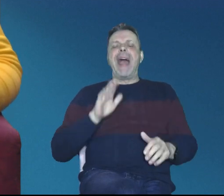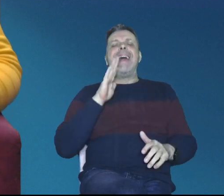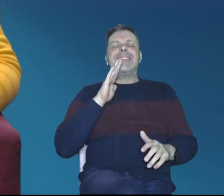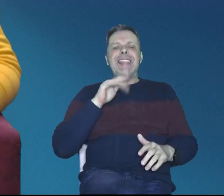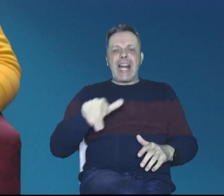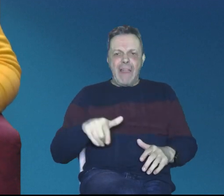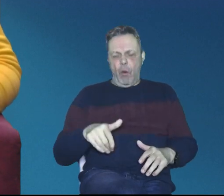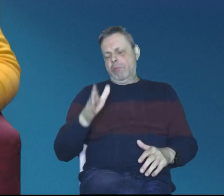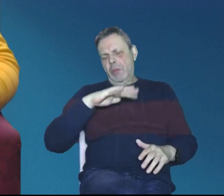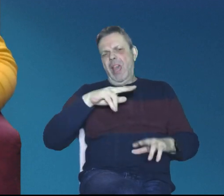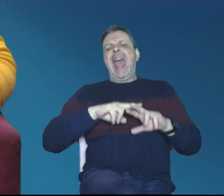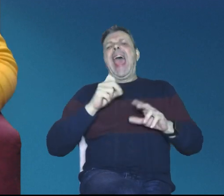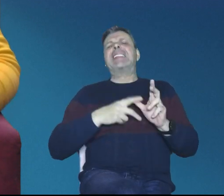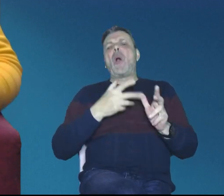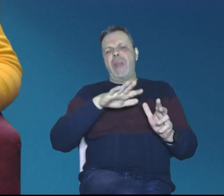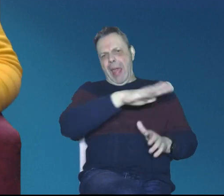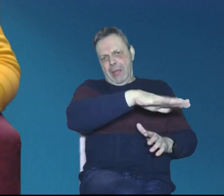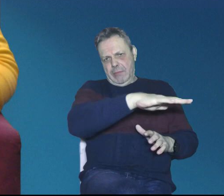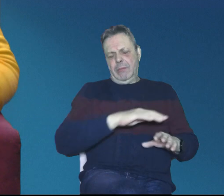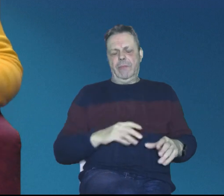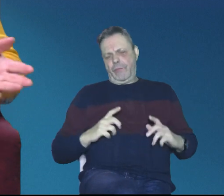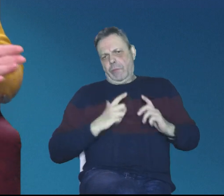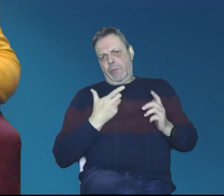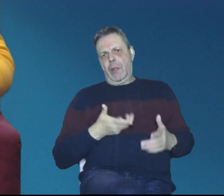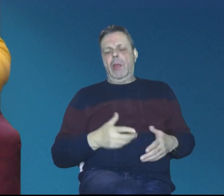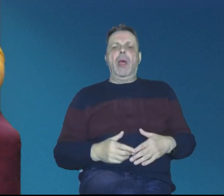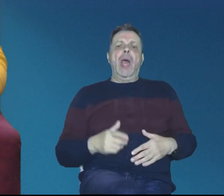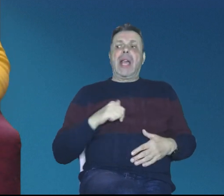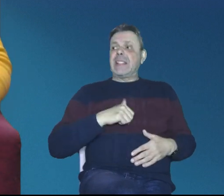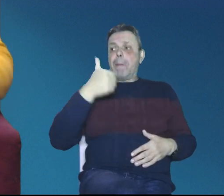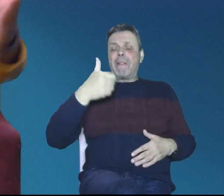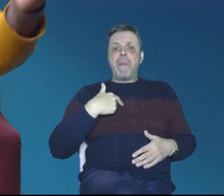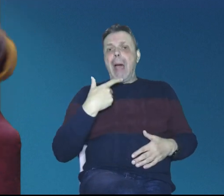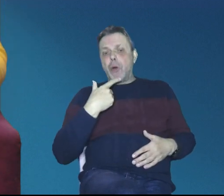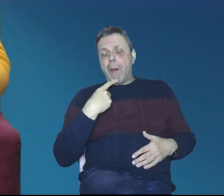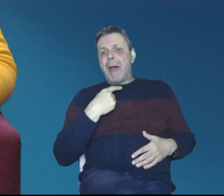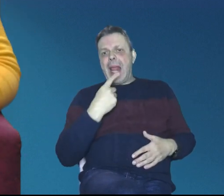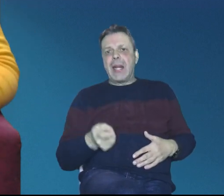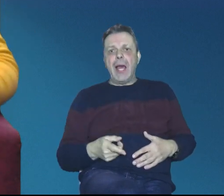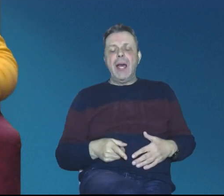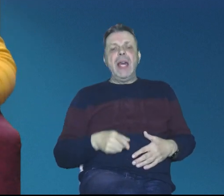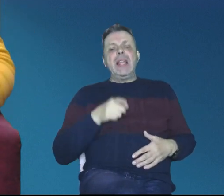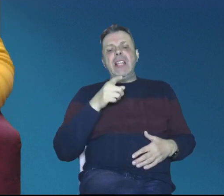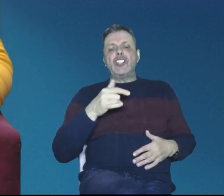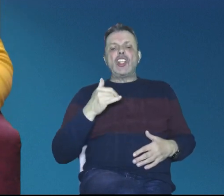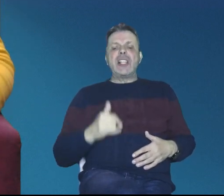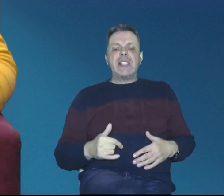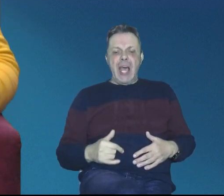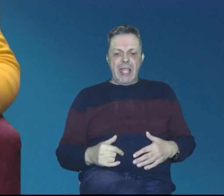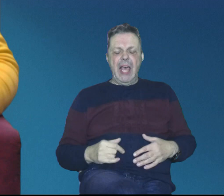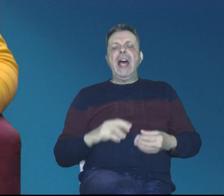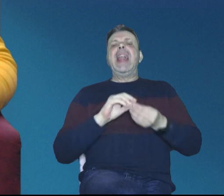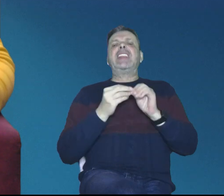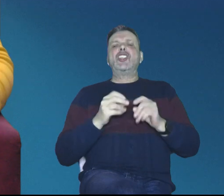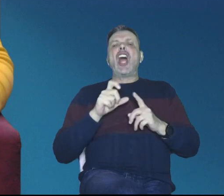završila akademiju u Sarajevu, inače iz Hercegovine. Kad sam joj ja na prvim našim čitačkim probama glumačkim rekla, čuj, draga, ti